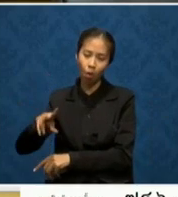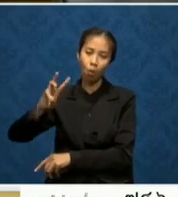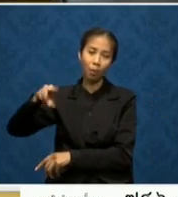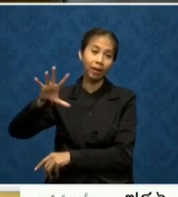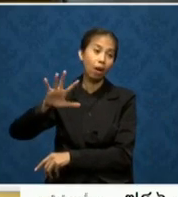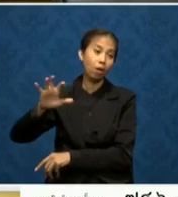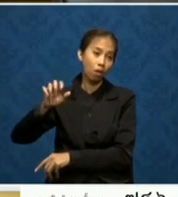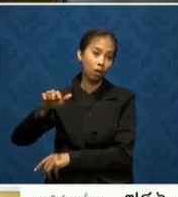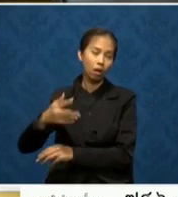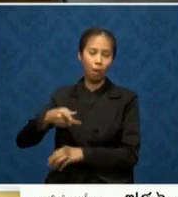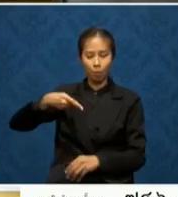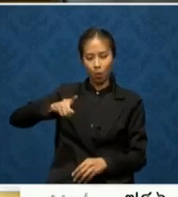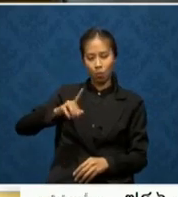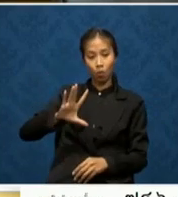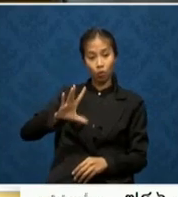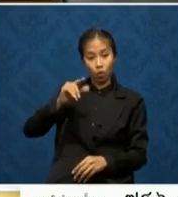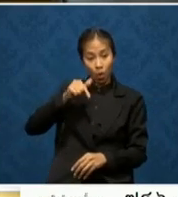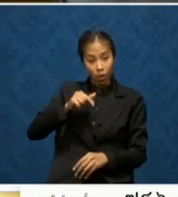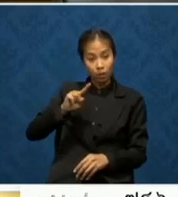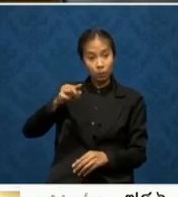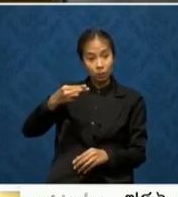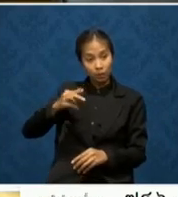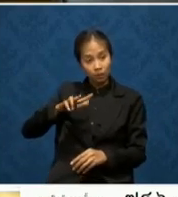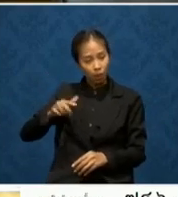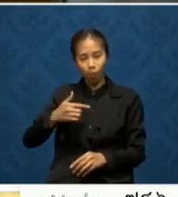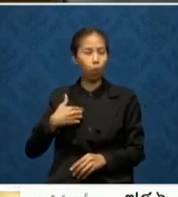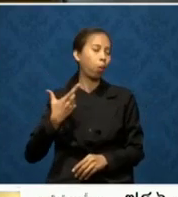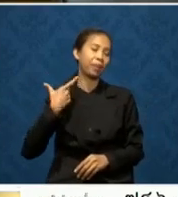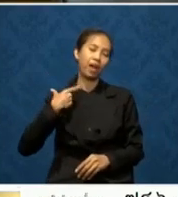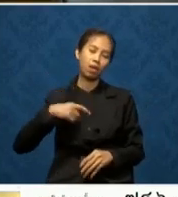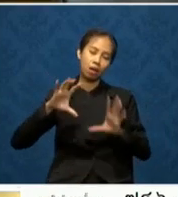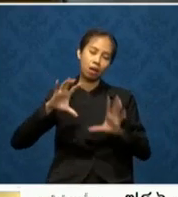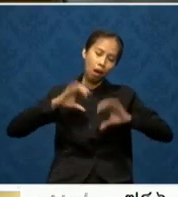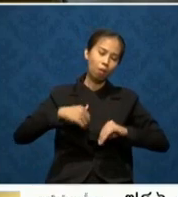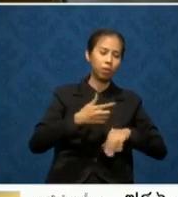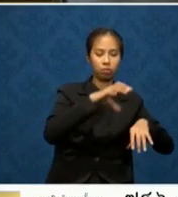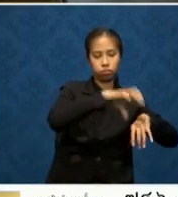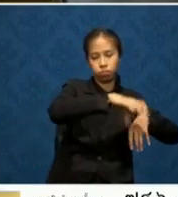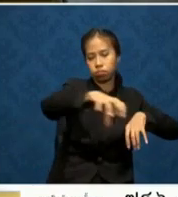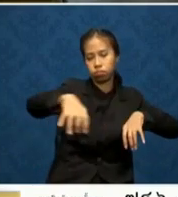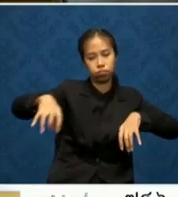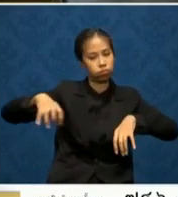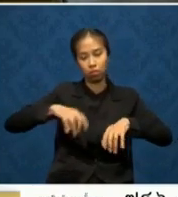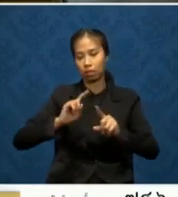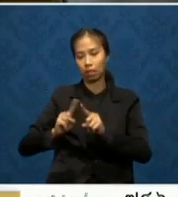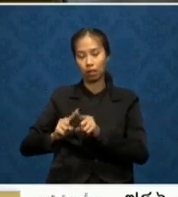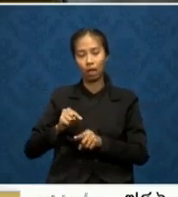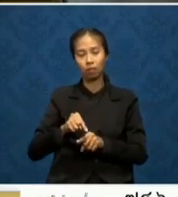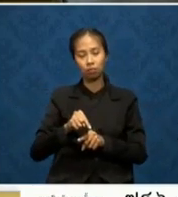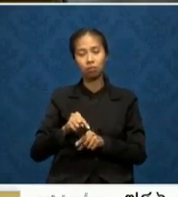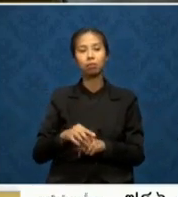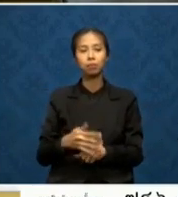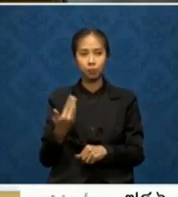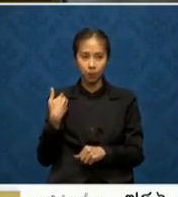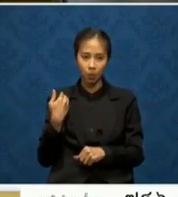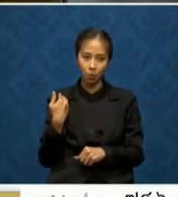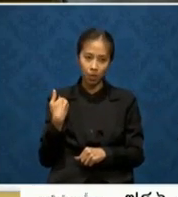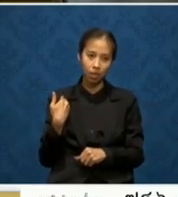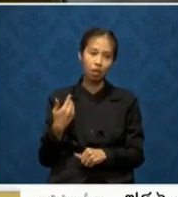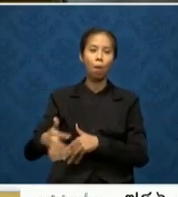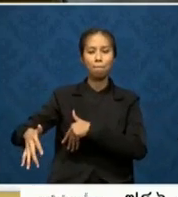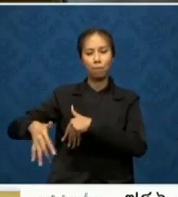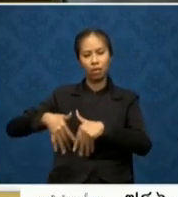6,500 ปปช 13,000 อัยการ 34,000 ต่างๆเยอะแยะบังคับคดีน่าสนใจครับ 407,000 เรื่องเหล่านี้ประชา